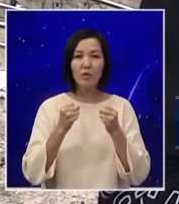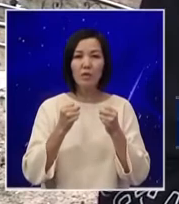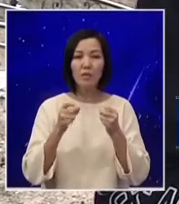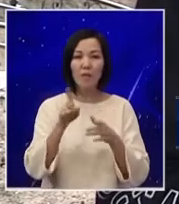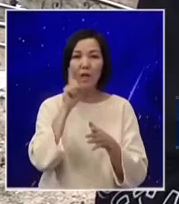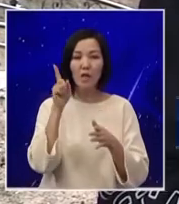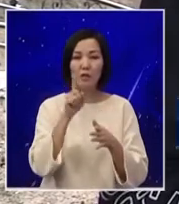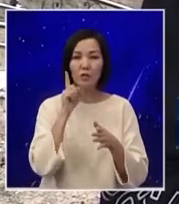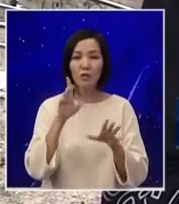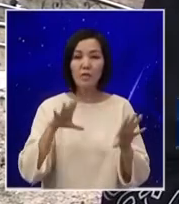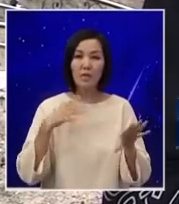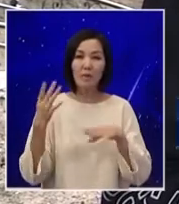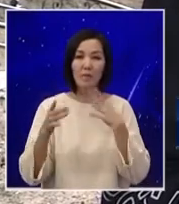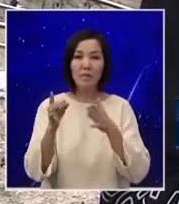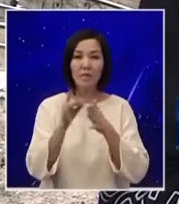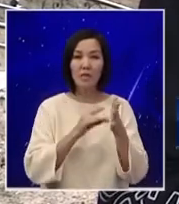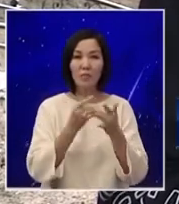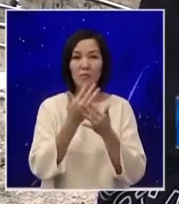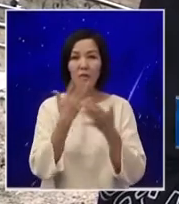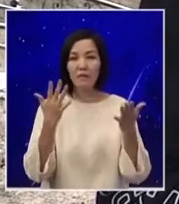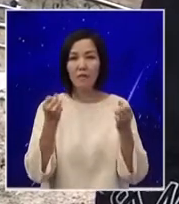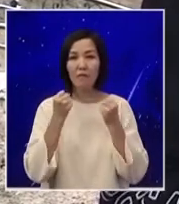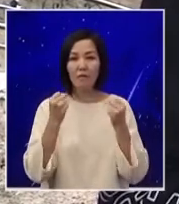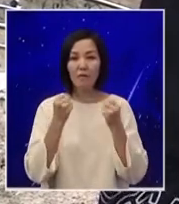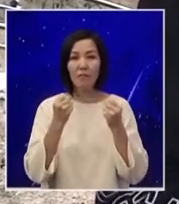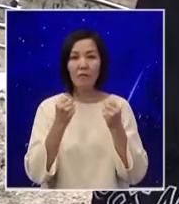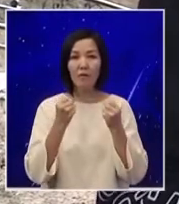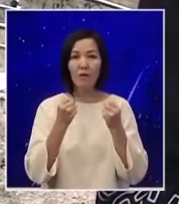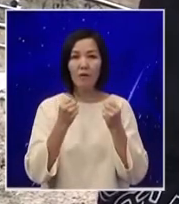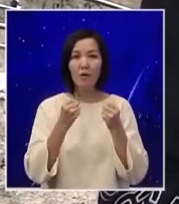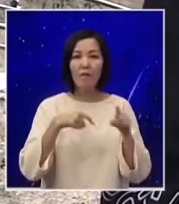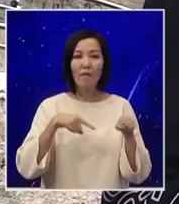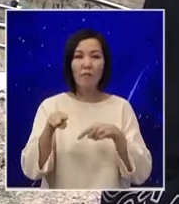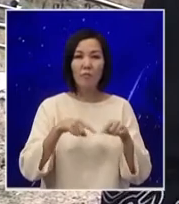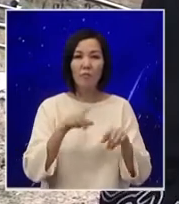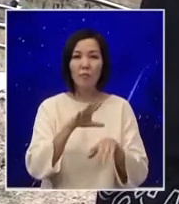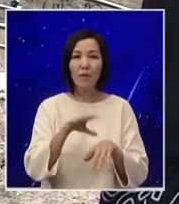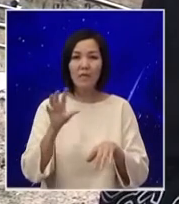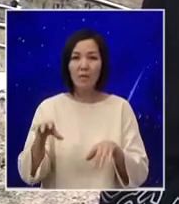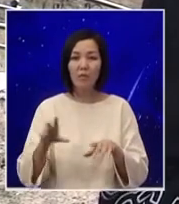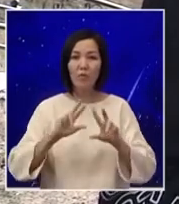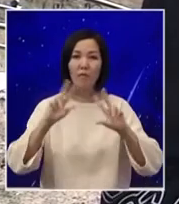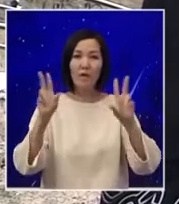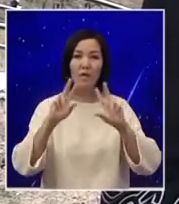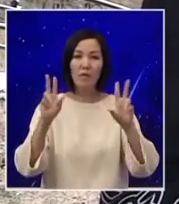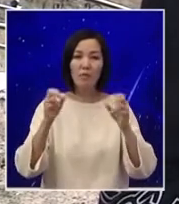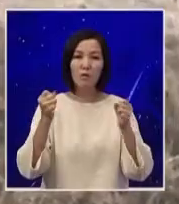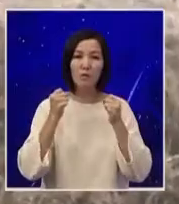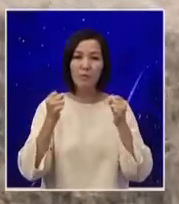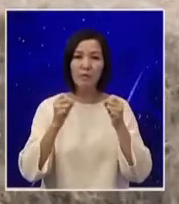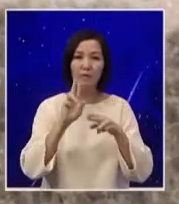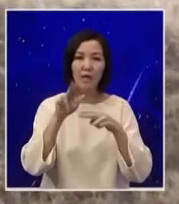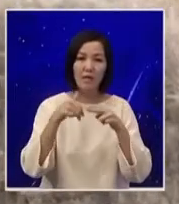молодежь может заниматься сразу несколькими видами спорта в их числе футбол баскетбол волейбол и спортивной